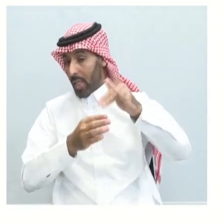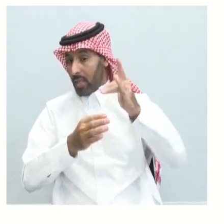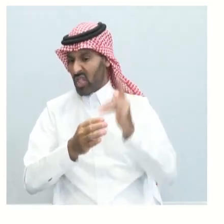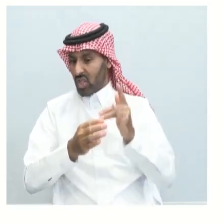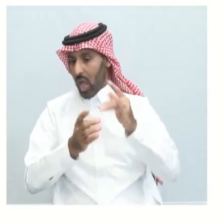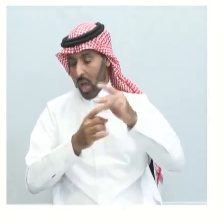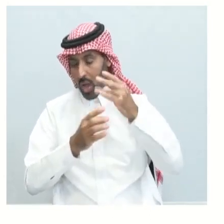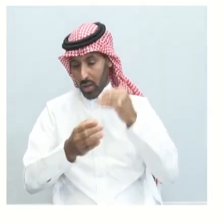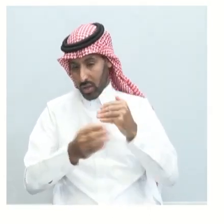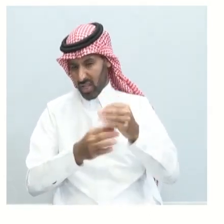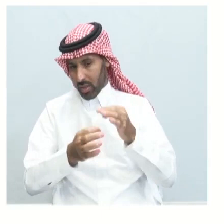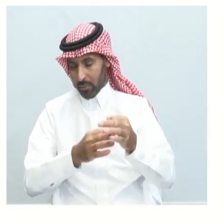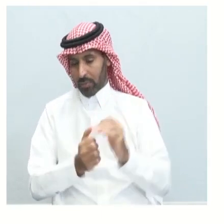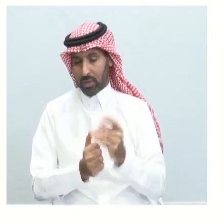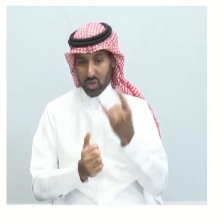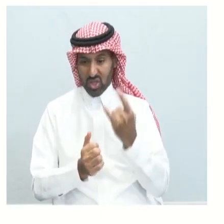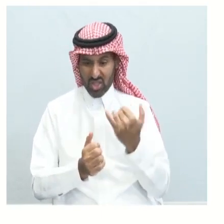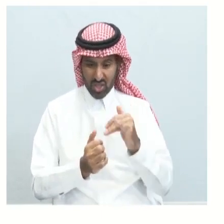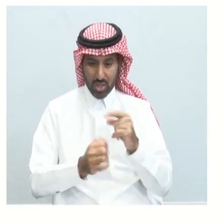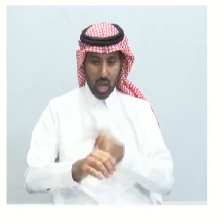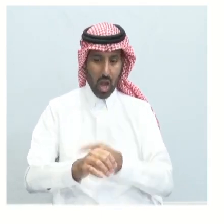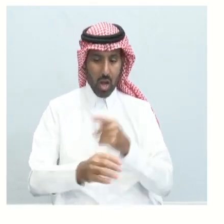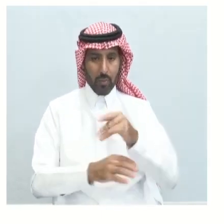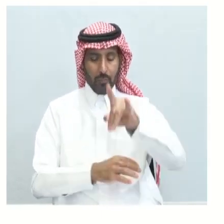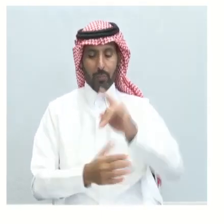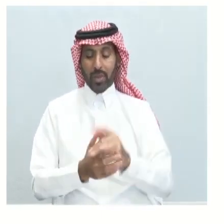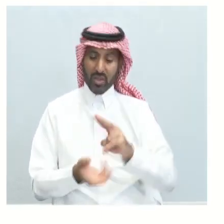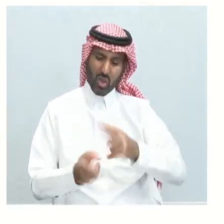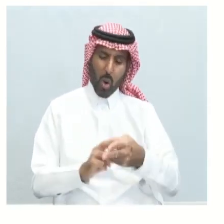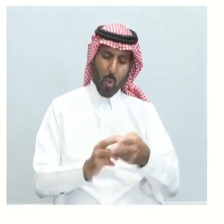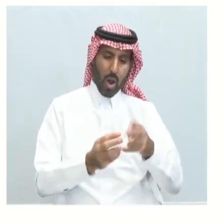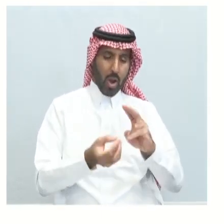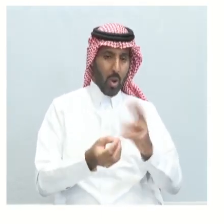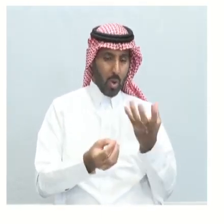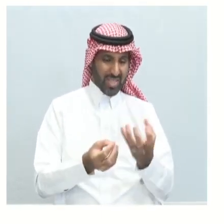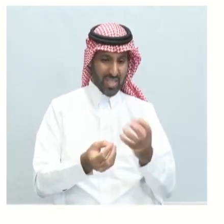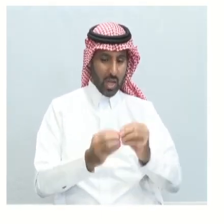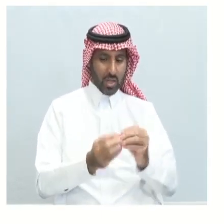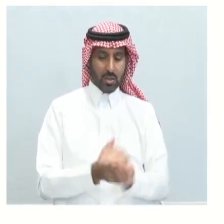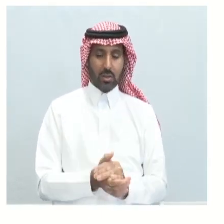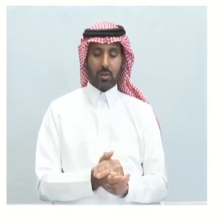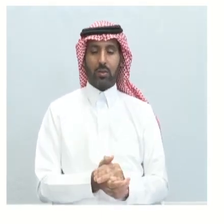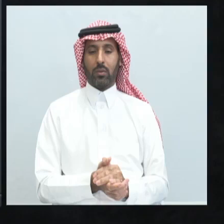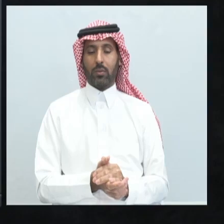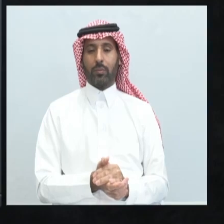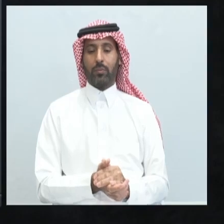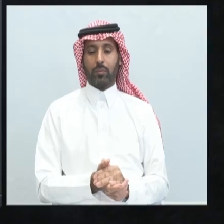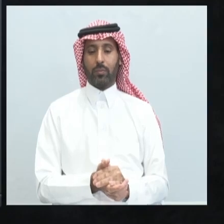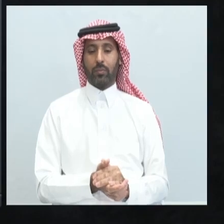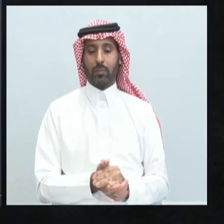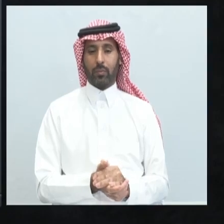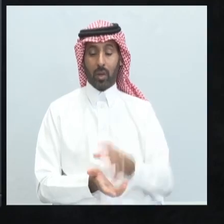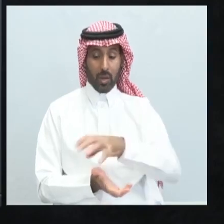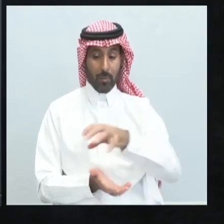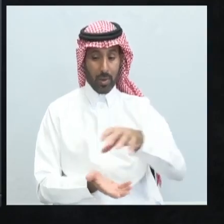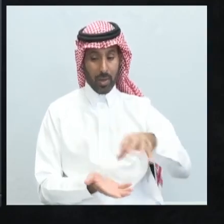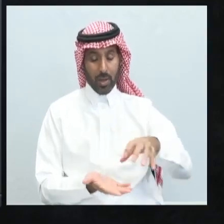العربي عناصر درسنا لهذا اليوم الاقاليم الجيولوجيه المكونه للمملكه